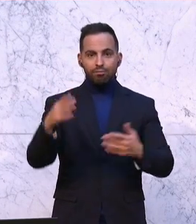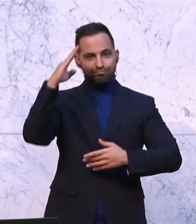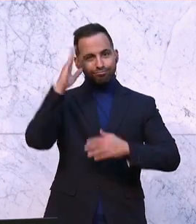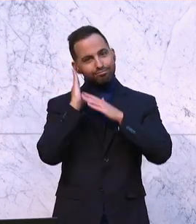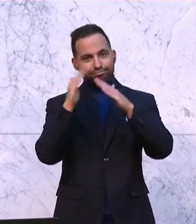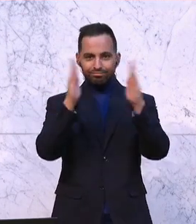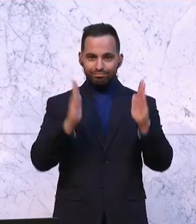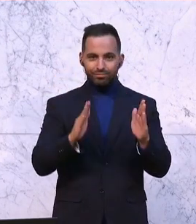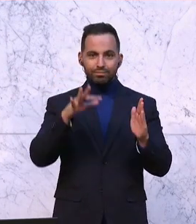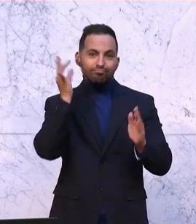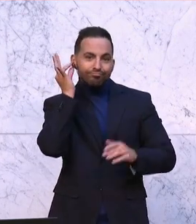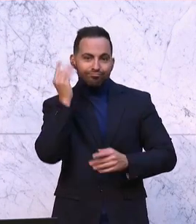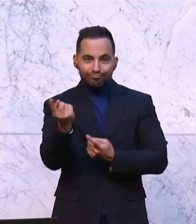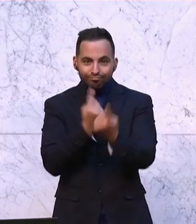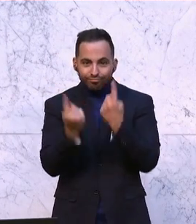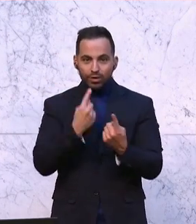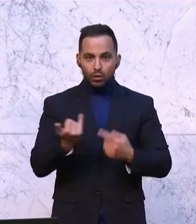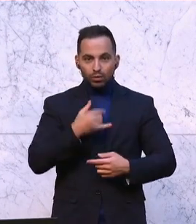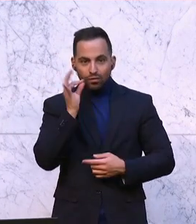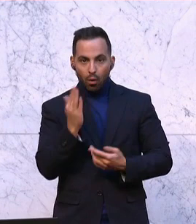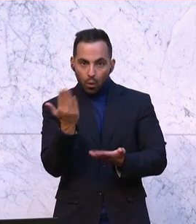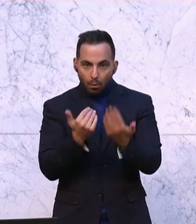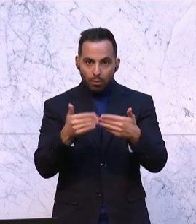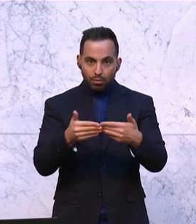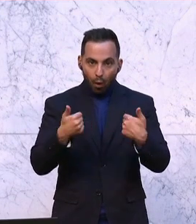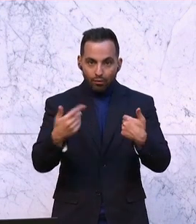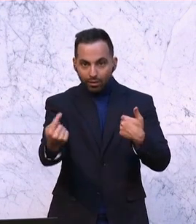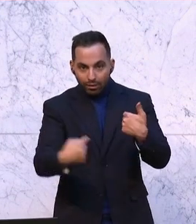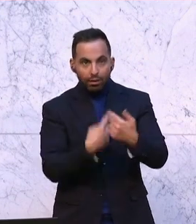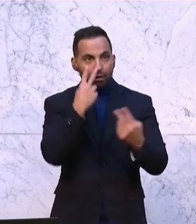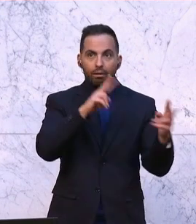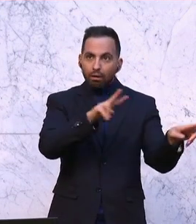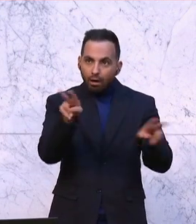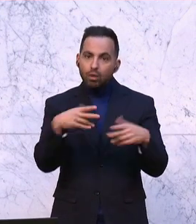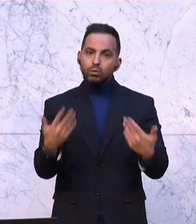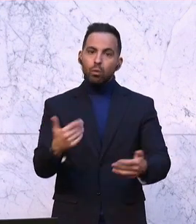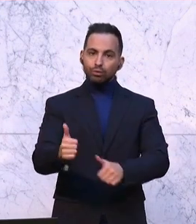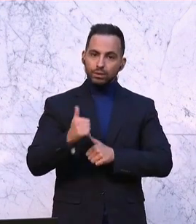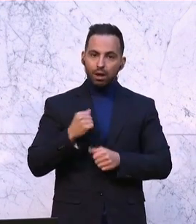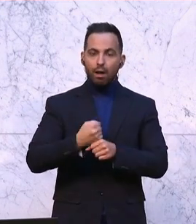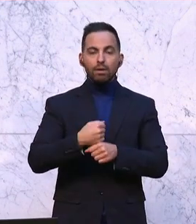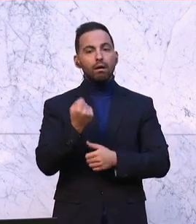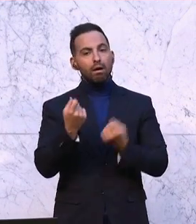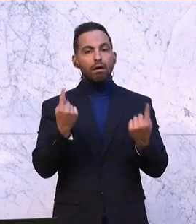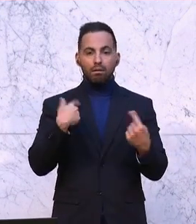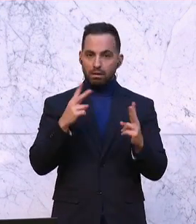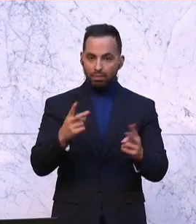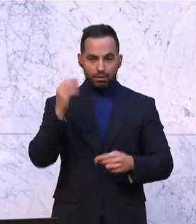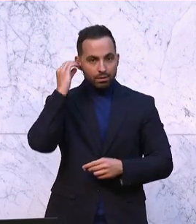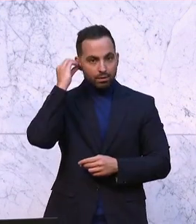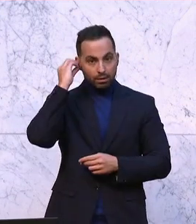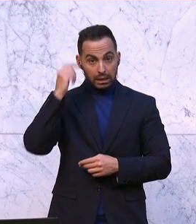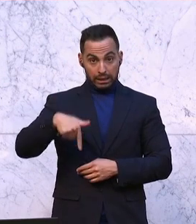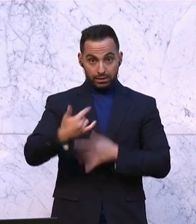Österreich für junge, interessierte Frauen die Türen geöffnet, um das österreichische Bundesheer und ihre Aufgaben näher zu bringen. Und in diesem Jahr